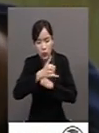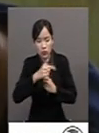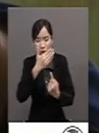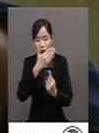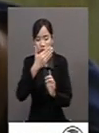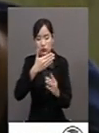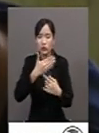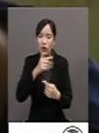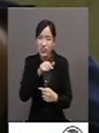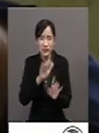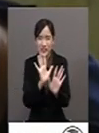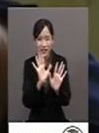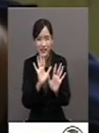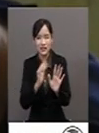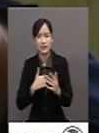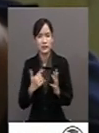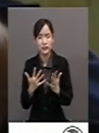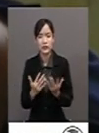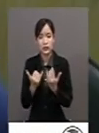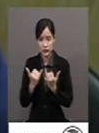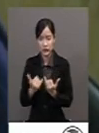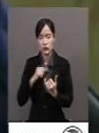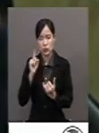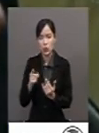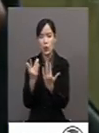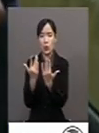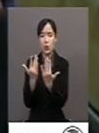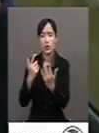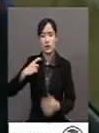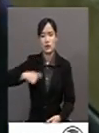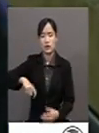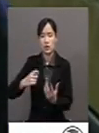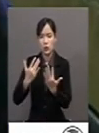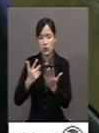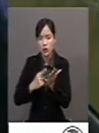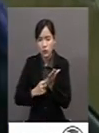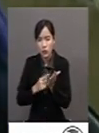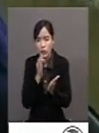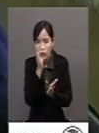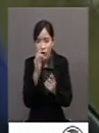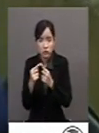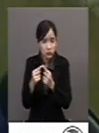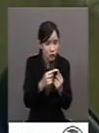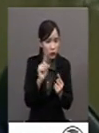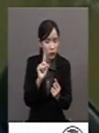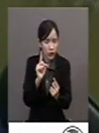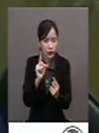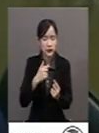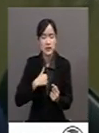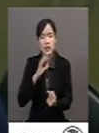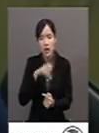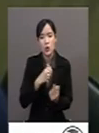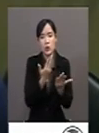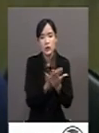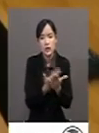ค่ะ ซึ่งคุณอาชียะก็บอกว่าขณะนี้คงต้องรออัยการครับว่าจะมีการอุทธรณ์หรือไม่และจะไปรับเงินเพื่อขอการเยียว